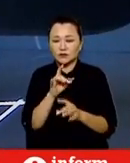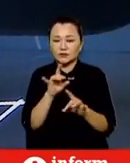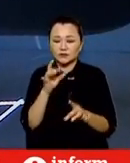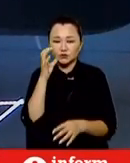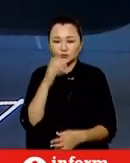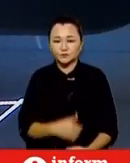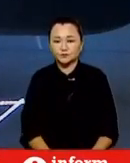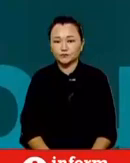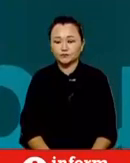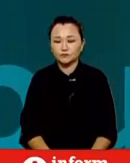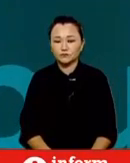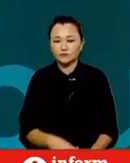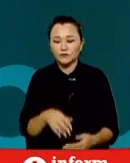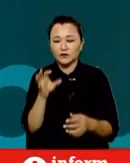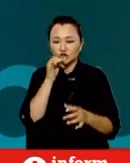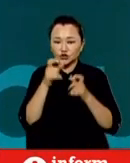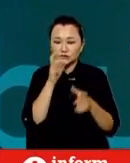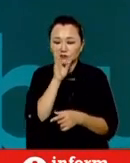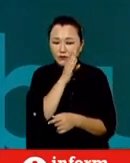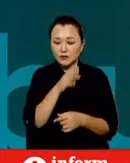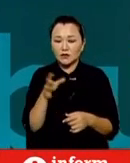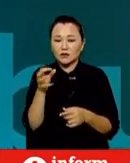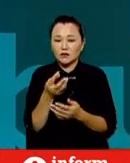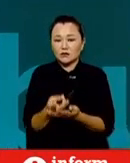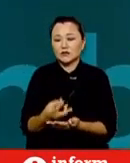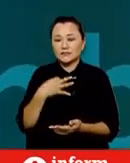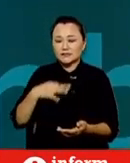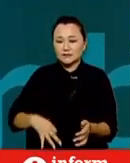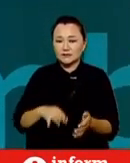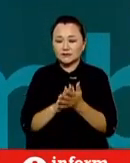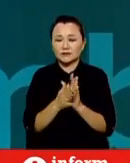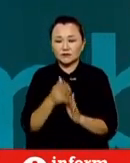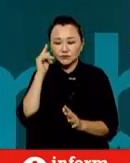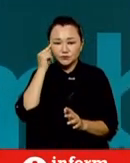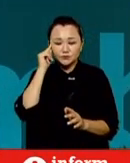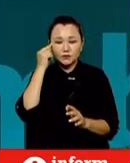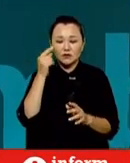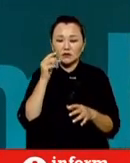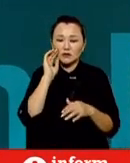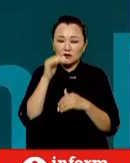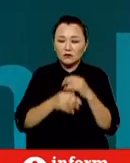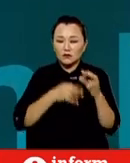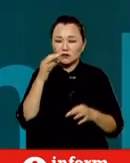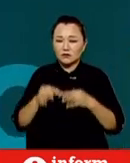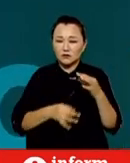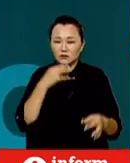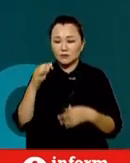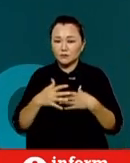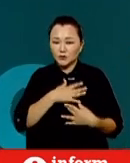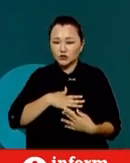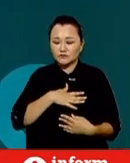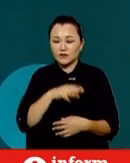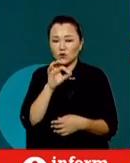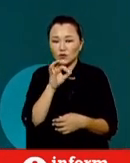келді. Шырылдаған ана шала жансар күйде жатқан ұлының жағдайын ойлап күндіз күлкіден түнде ұйқыдан айырылған. Қазан айында